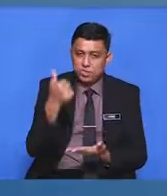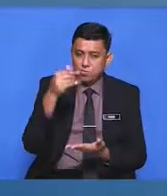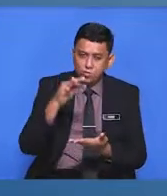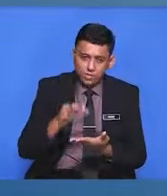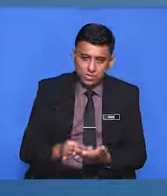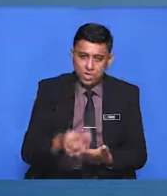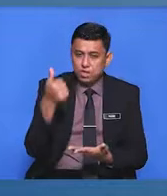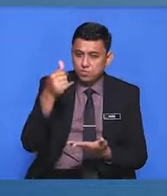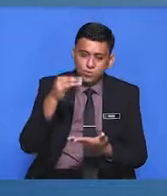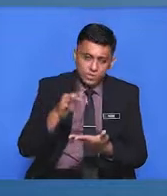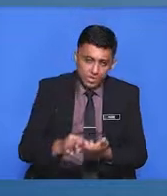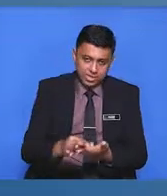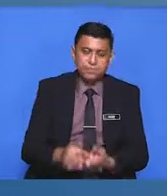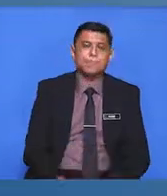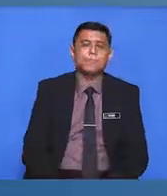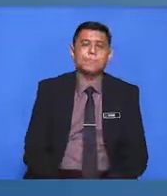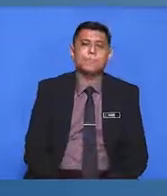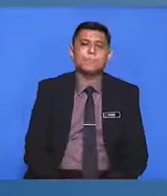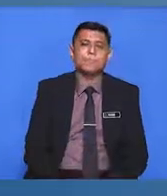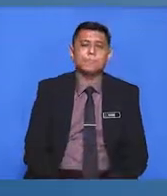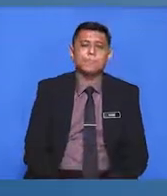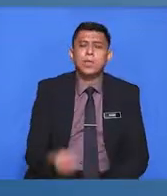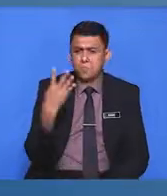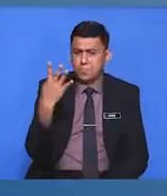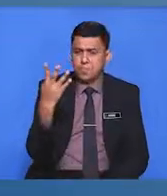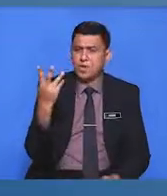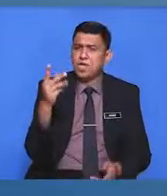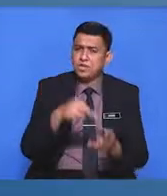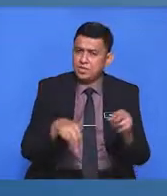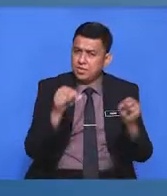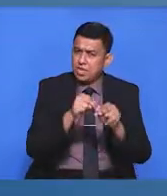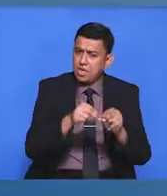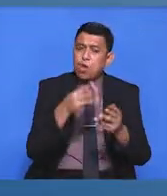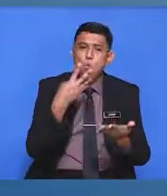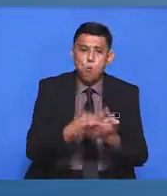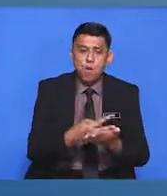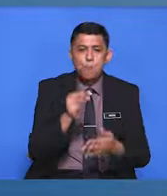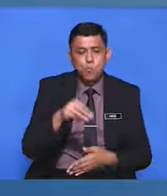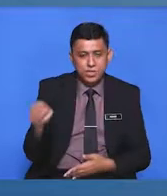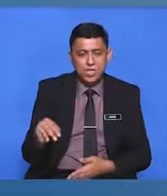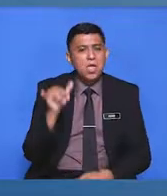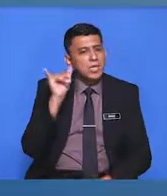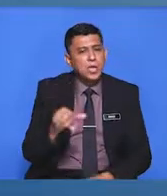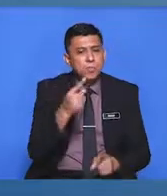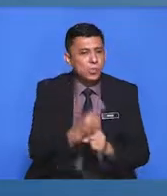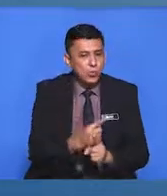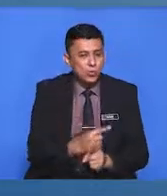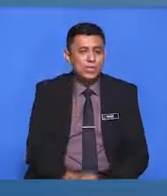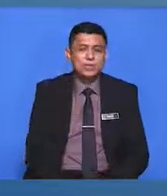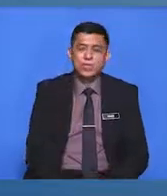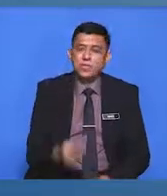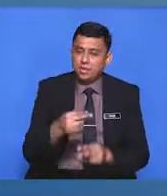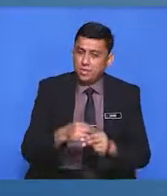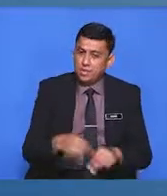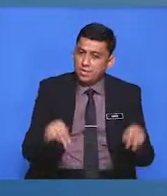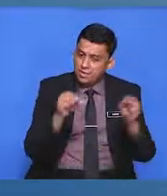sen dan 10 sen, berapakah nilai wang murid? Ya, betul. Nilai